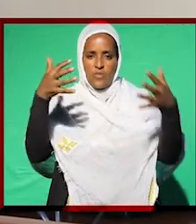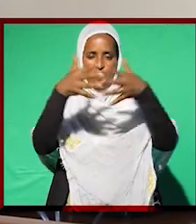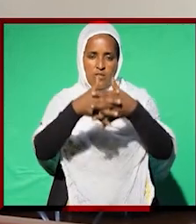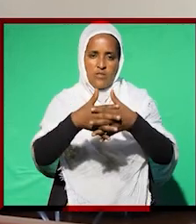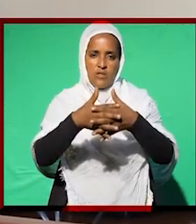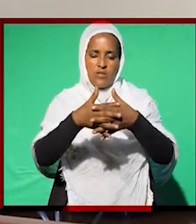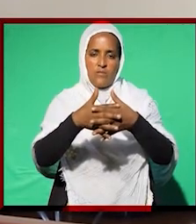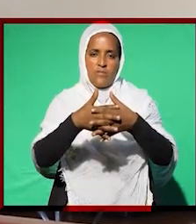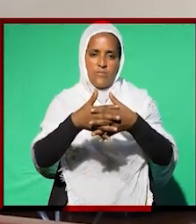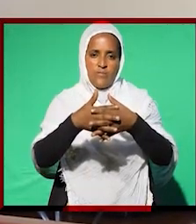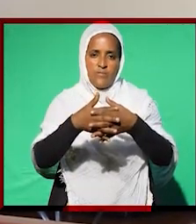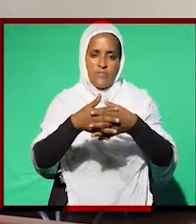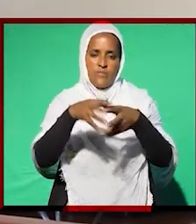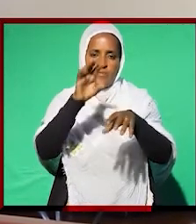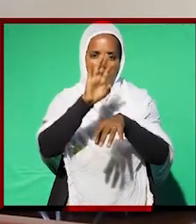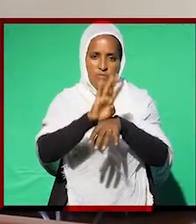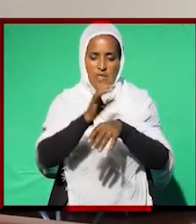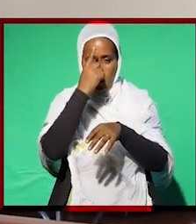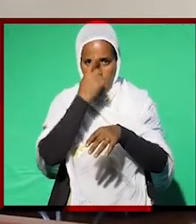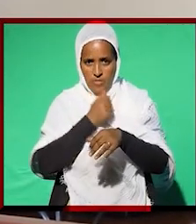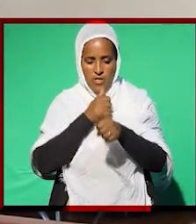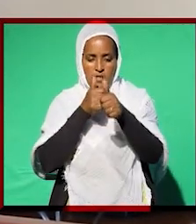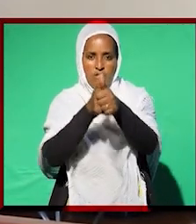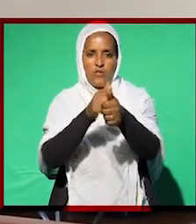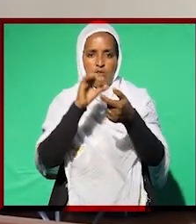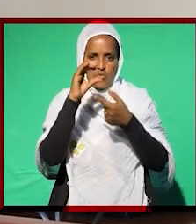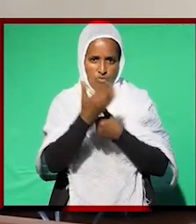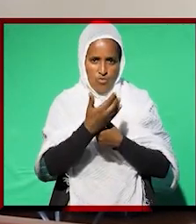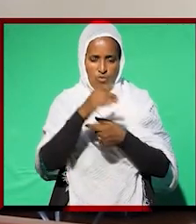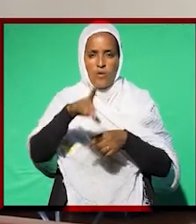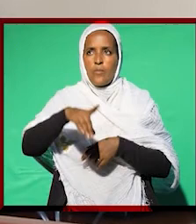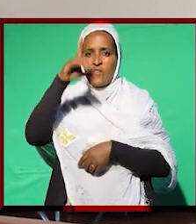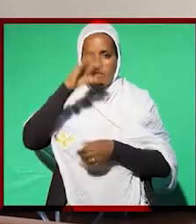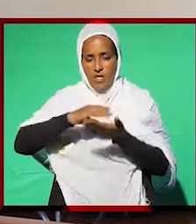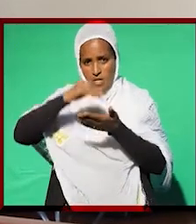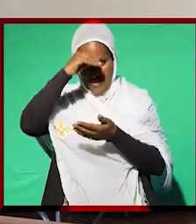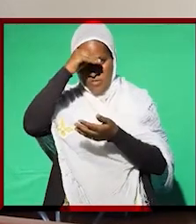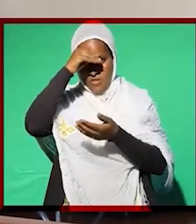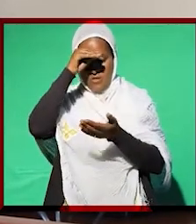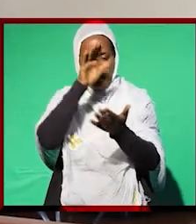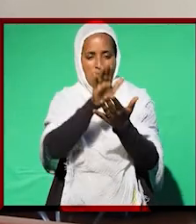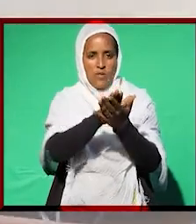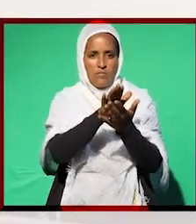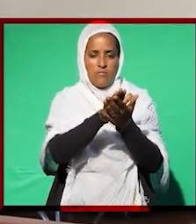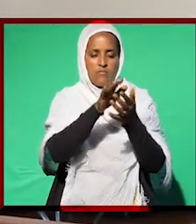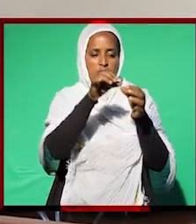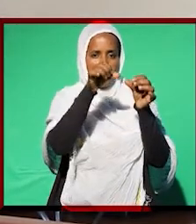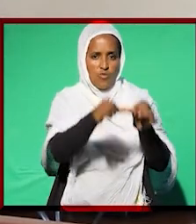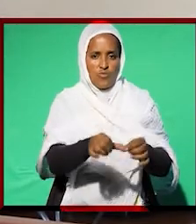የኢትዮጵያ ኦርቶዶክስ ተዋሕዶ ቤተክርስቲያን እምነት ተከታዮች ሆነው በከፍተኛ ትምህርት